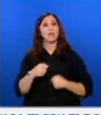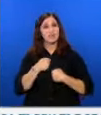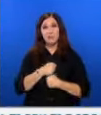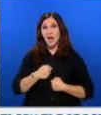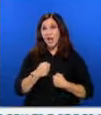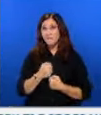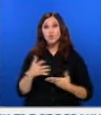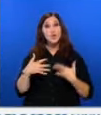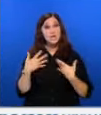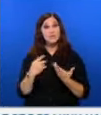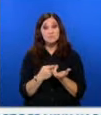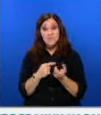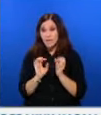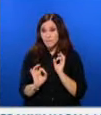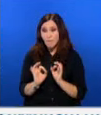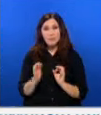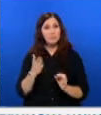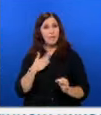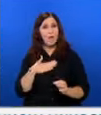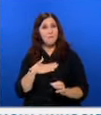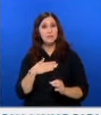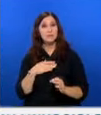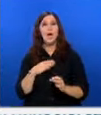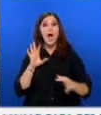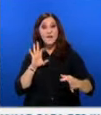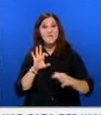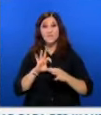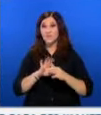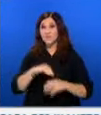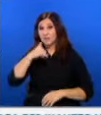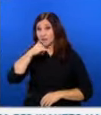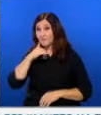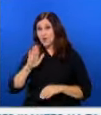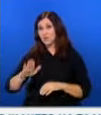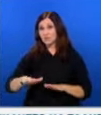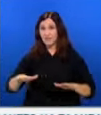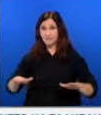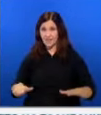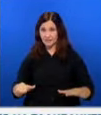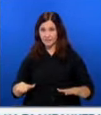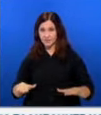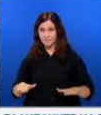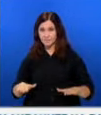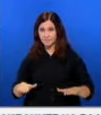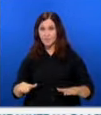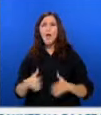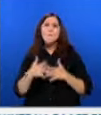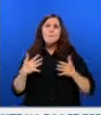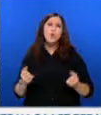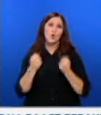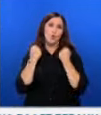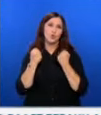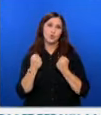тревожни, искат във всеки момент да имат реална връзка телефонна с децата. И много